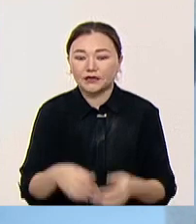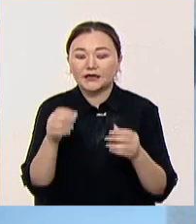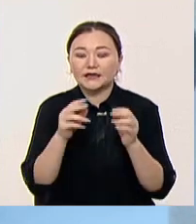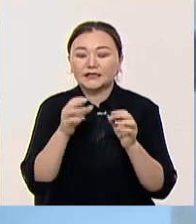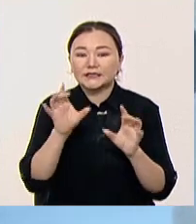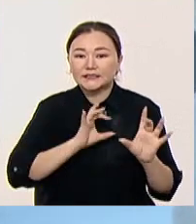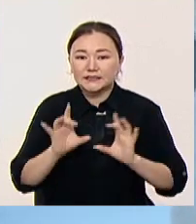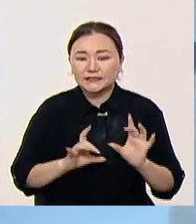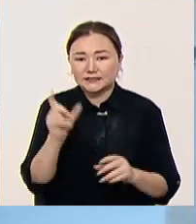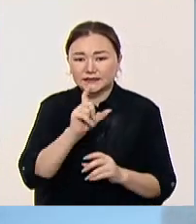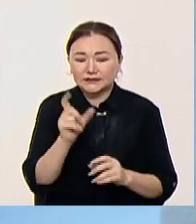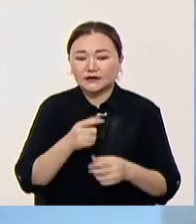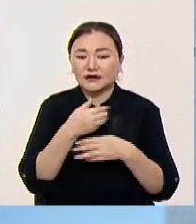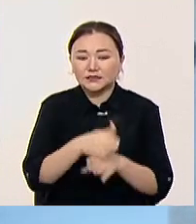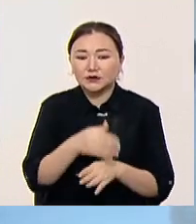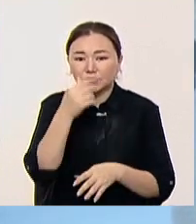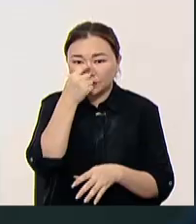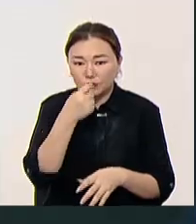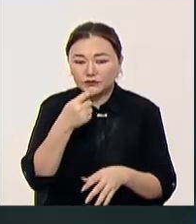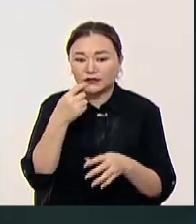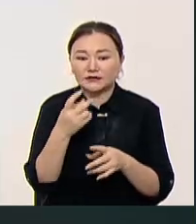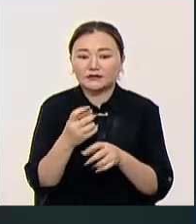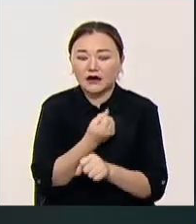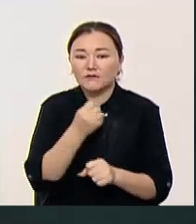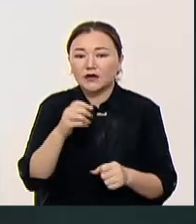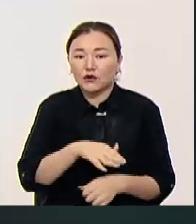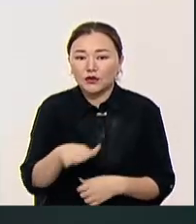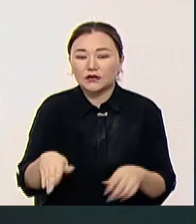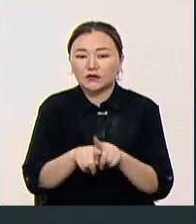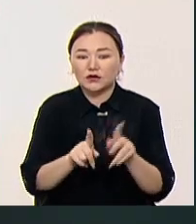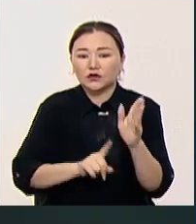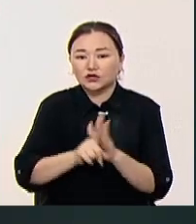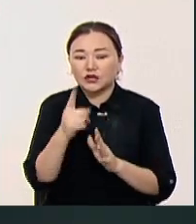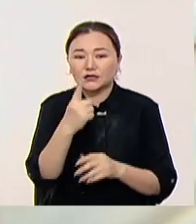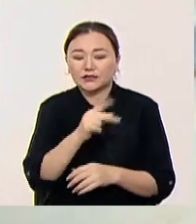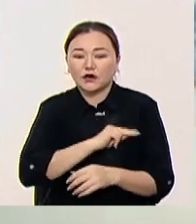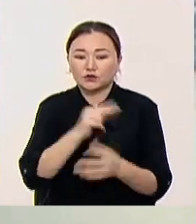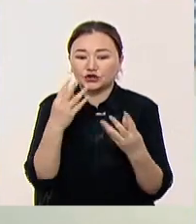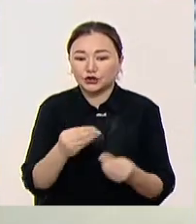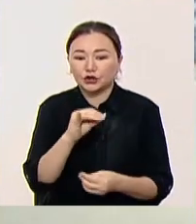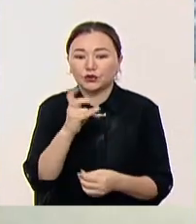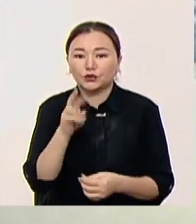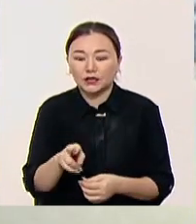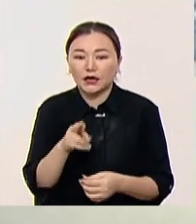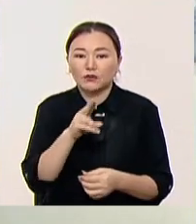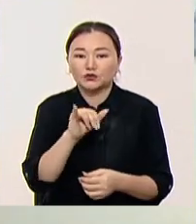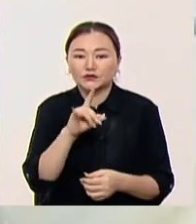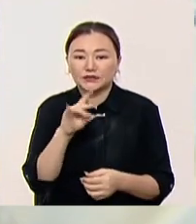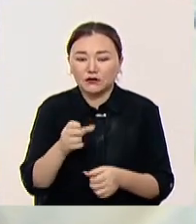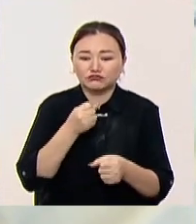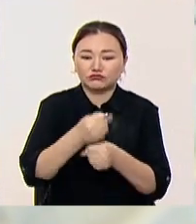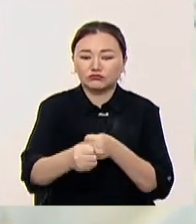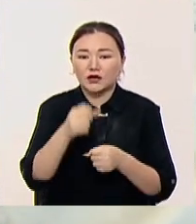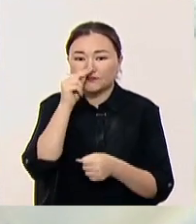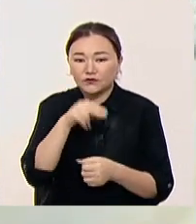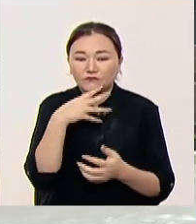Синяки, ссадины, разбитый нос и травма ноги. Так, совсем недавно начался один из рабочих дней Юлии Пузиной. В рукоприкладстве она